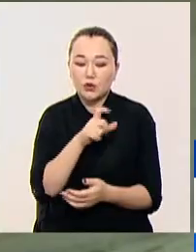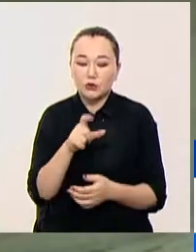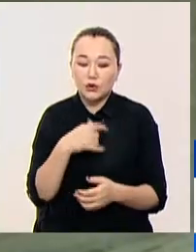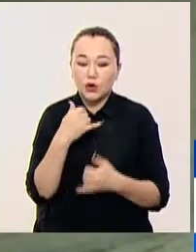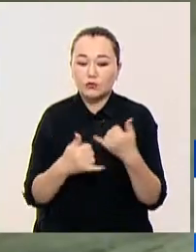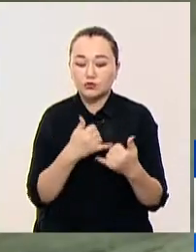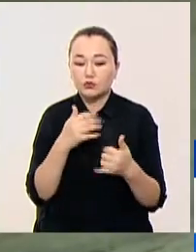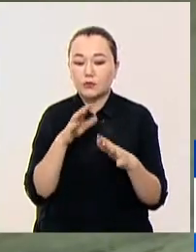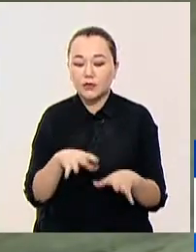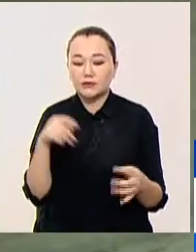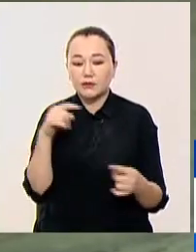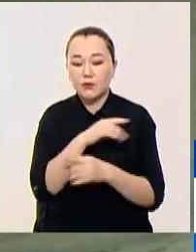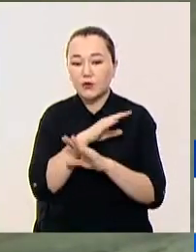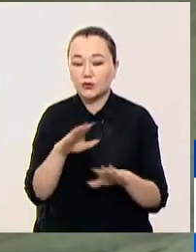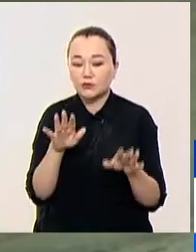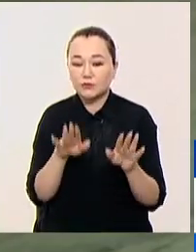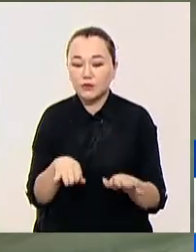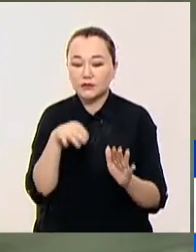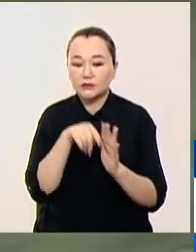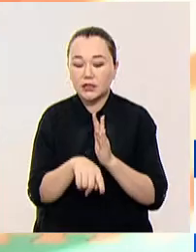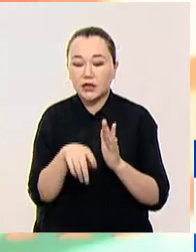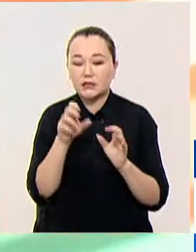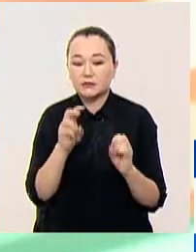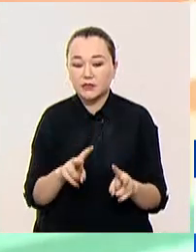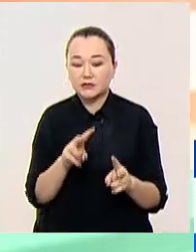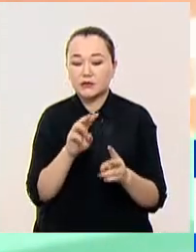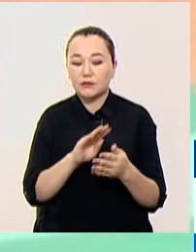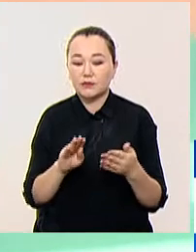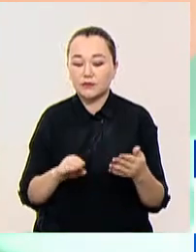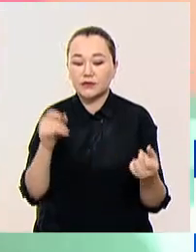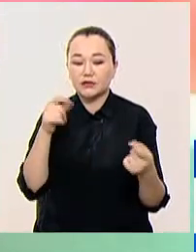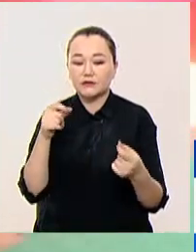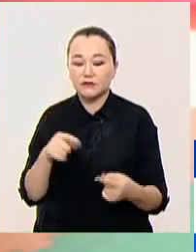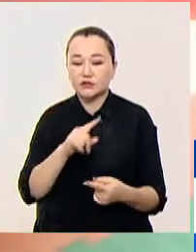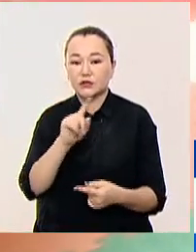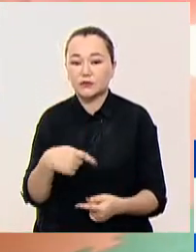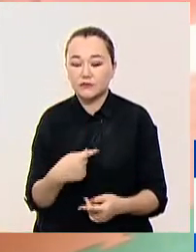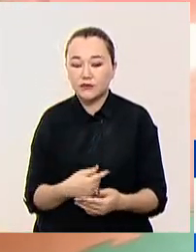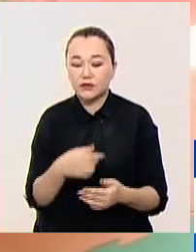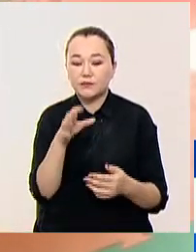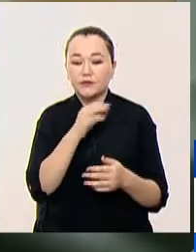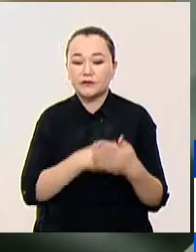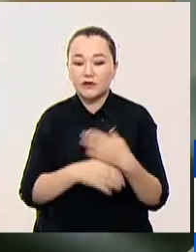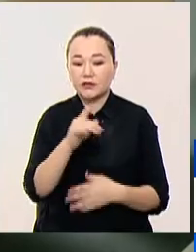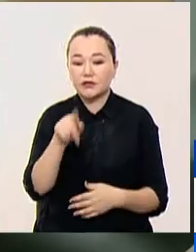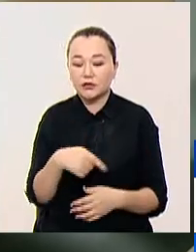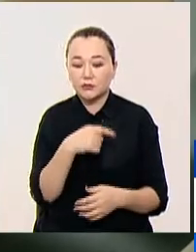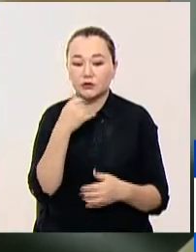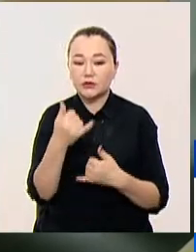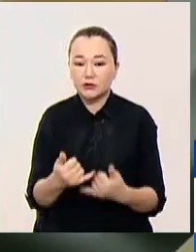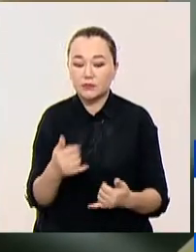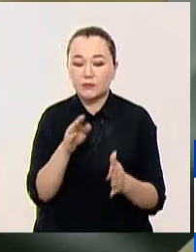обслуживают в неприспособленном помещении, хотя в техспецификации есть соответствующие требования. Инвалиды требуют обеспечить